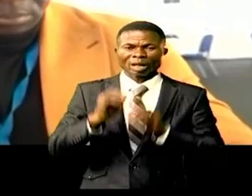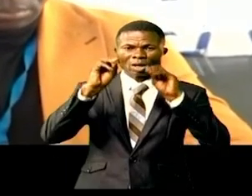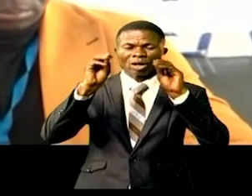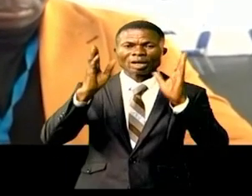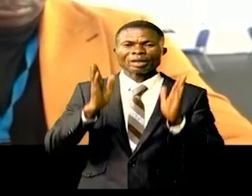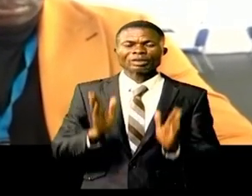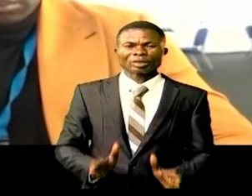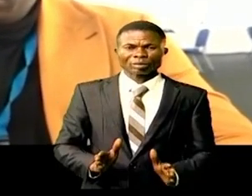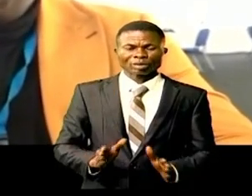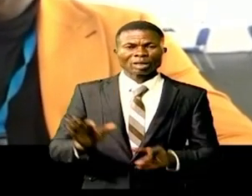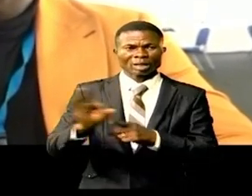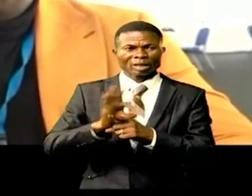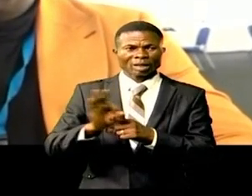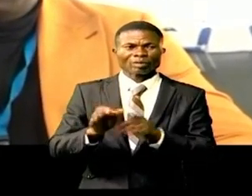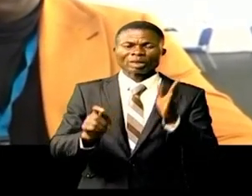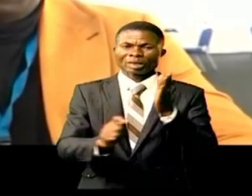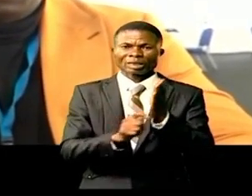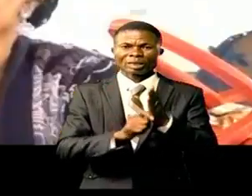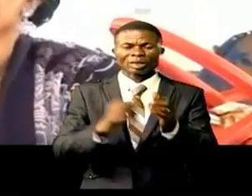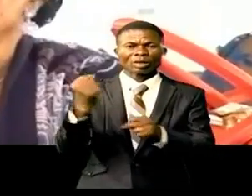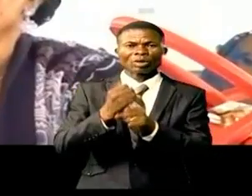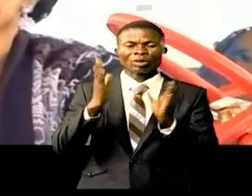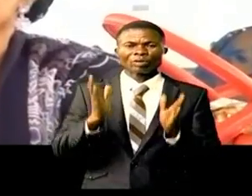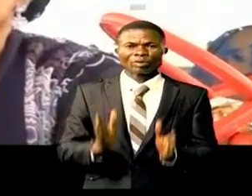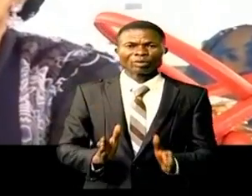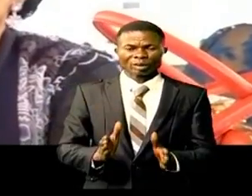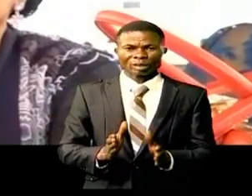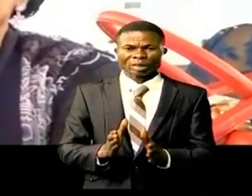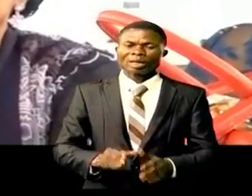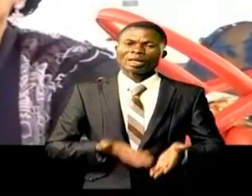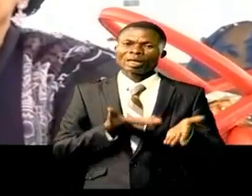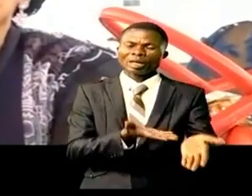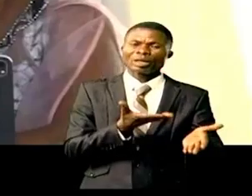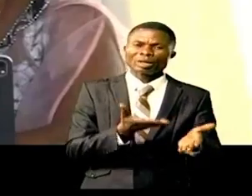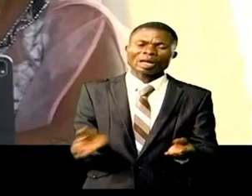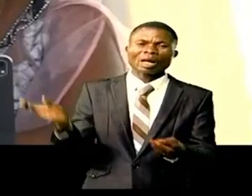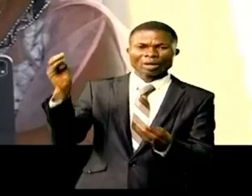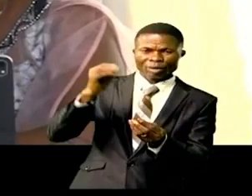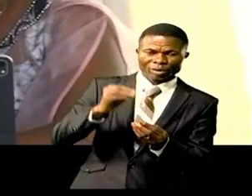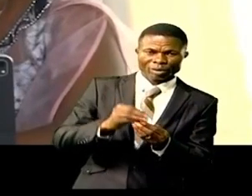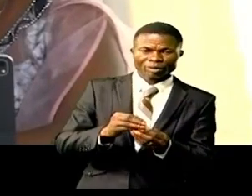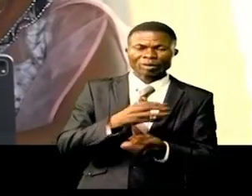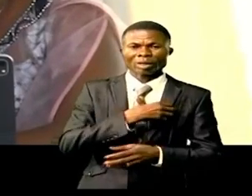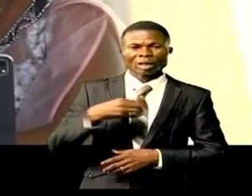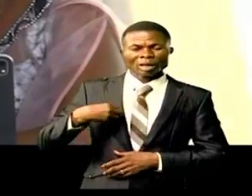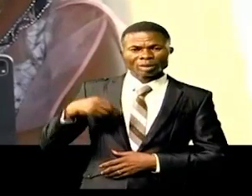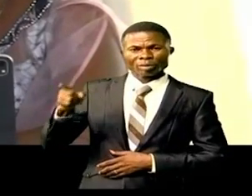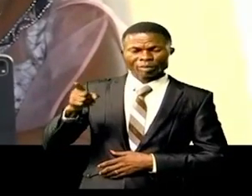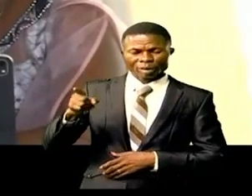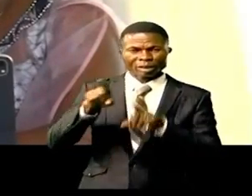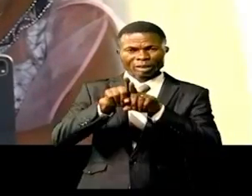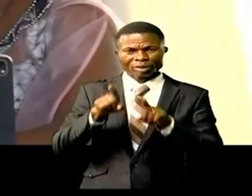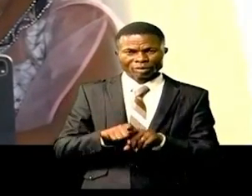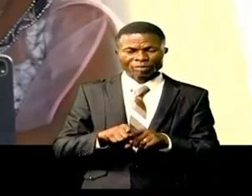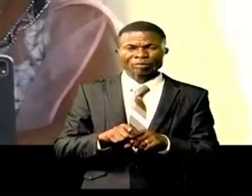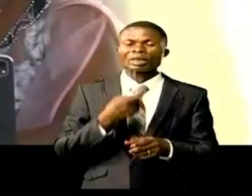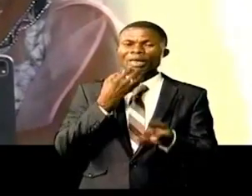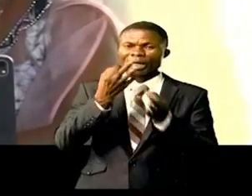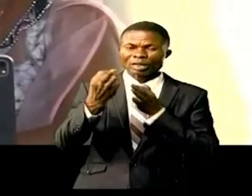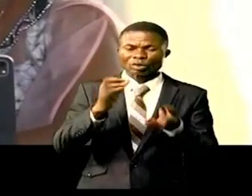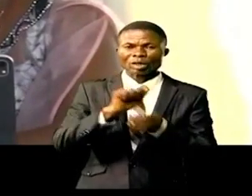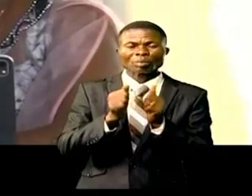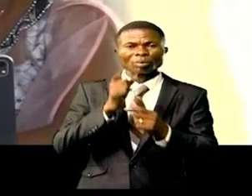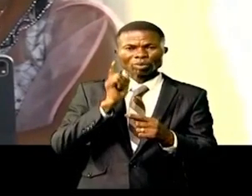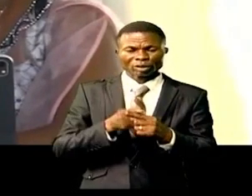la formation et la technique professionnelle en favorisant l'insertion. Antoinette Kipoulou a par ailleurs relevé quelques